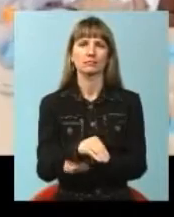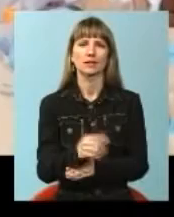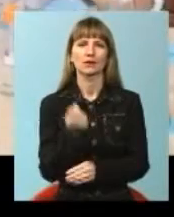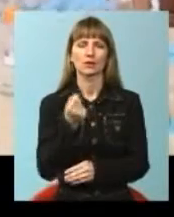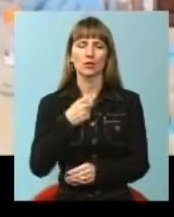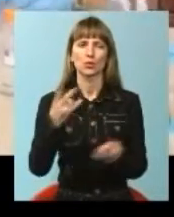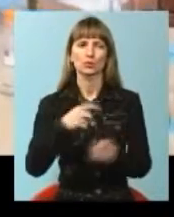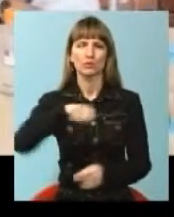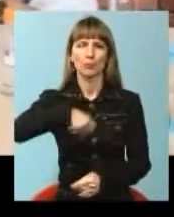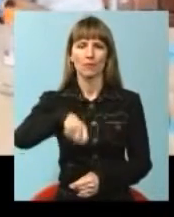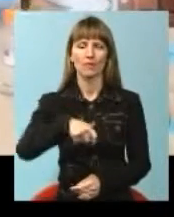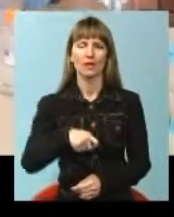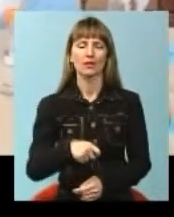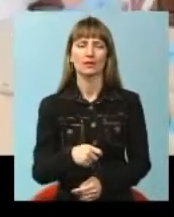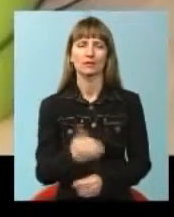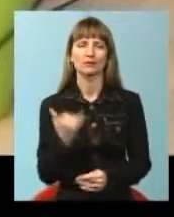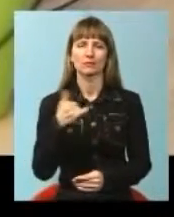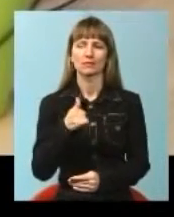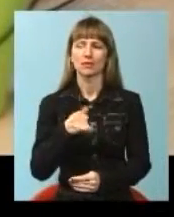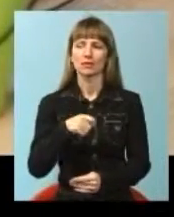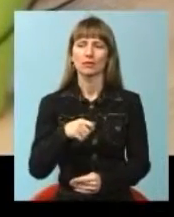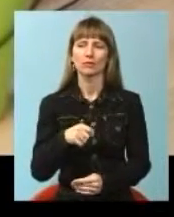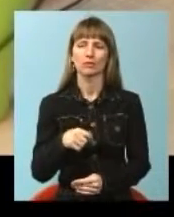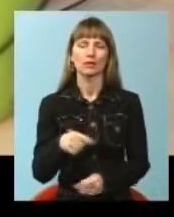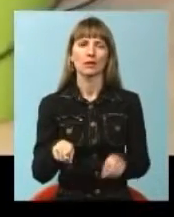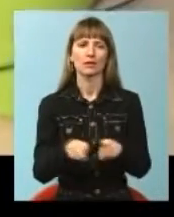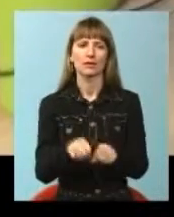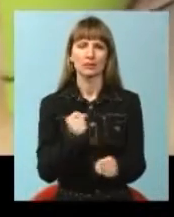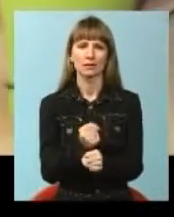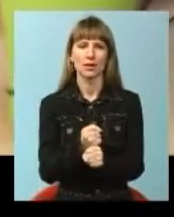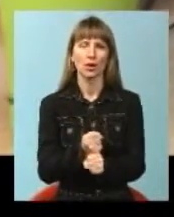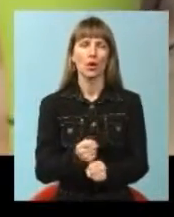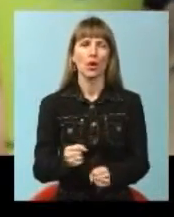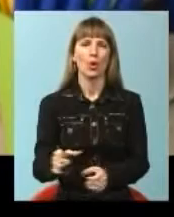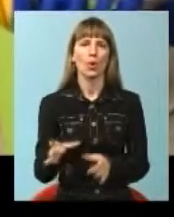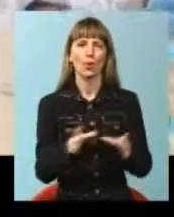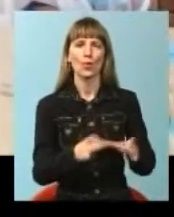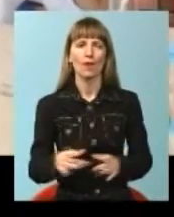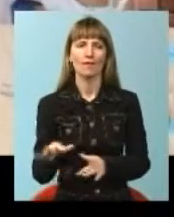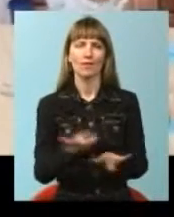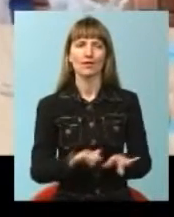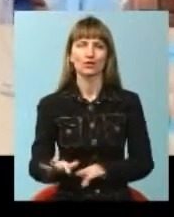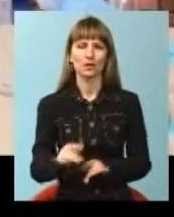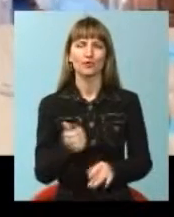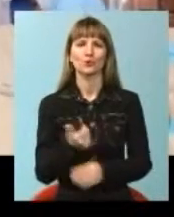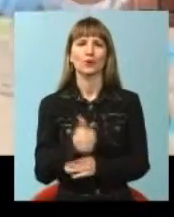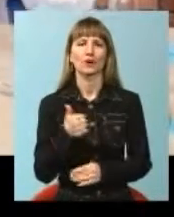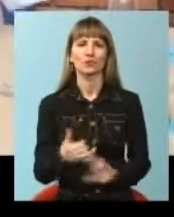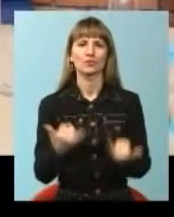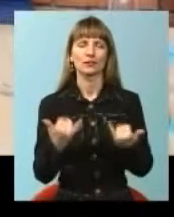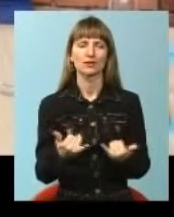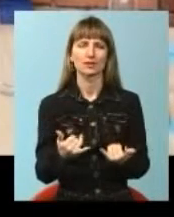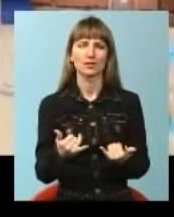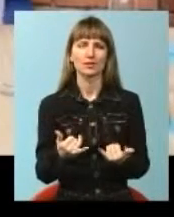трошки збовтати. Беріть колбу і ось так от робіть. Так, кругові такі рухи, дуже добре. Тепер,